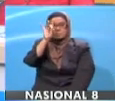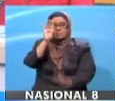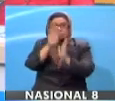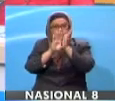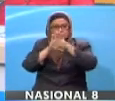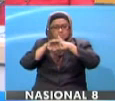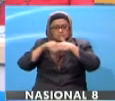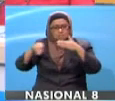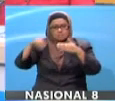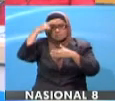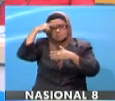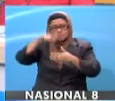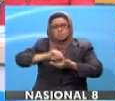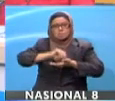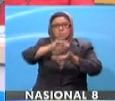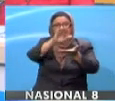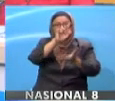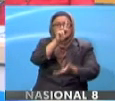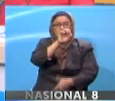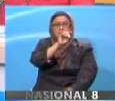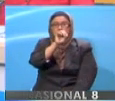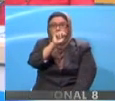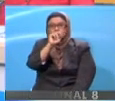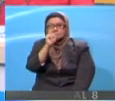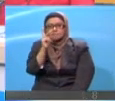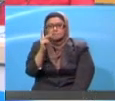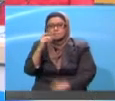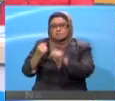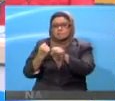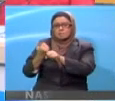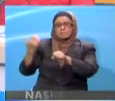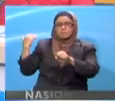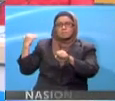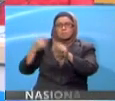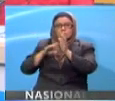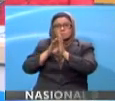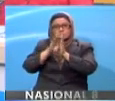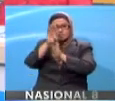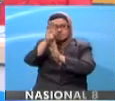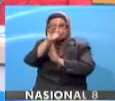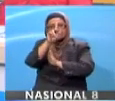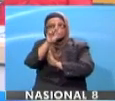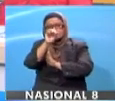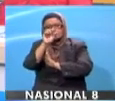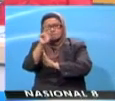KDNK Malaysia tahun ini. Tahun lalu, sumbangan sektor itu kepada pertumbuhan KDNK berjumlah